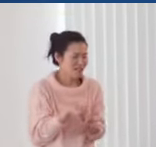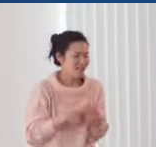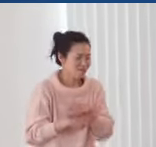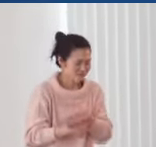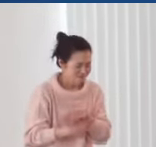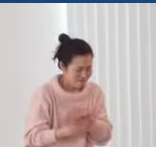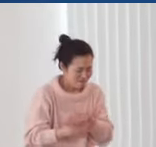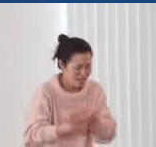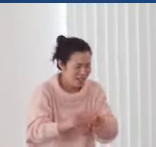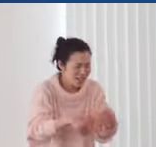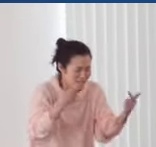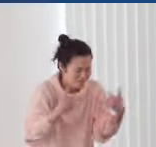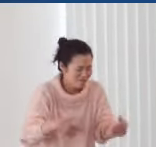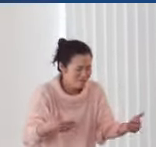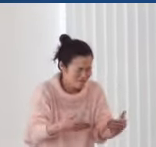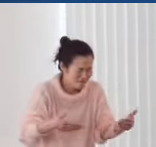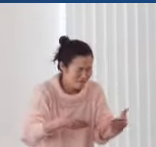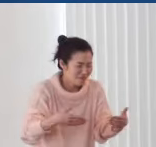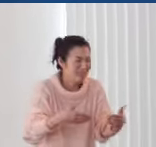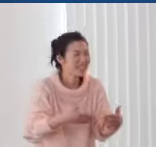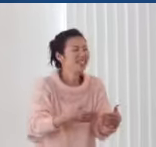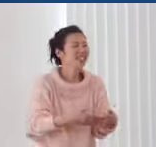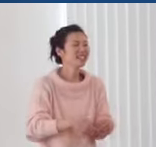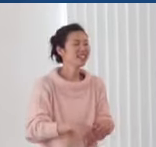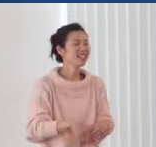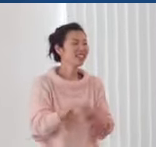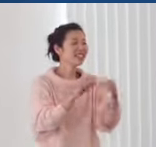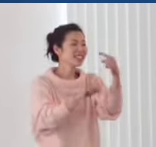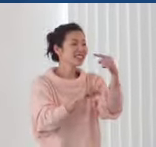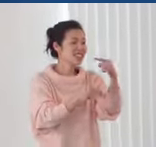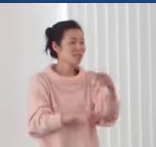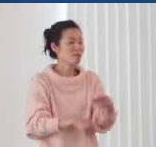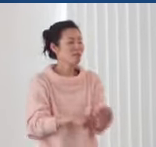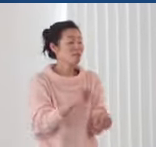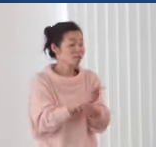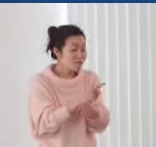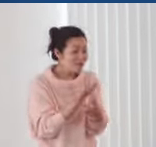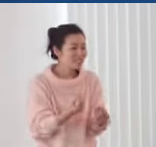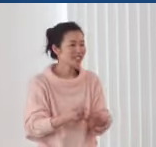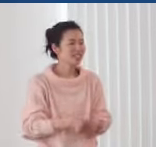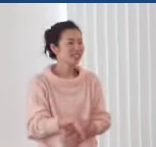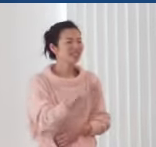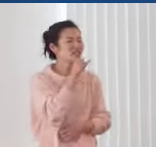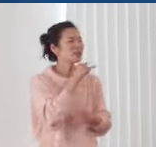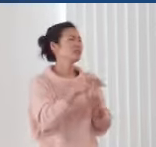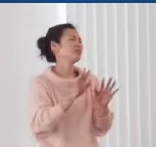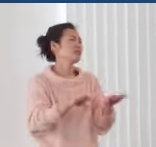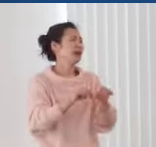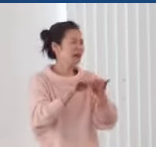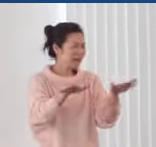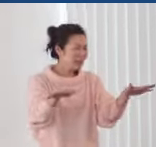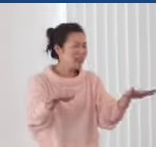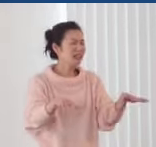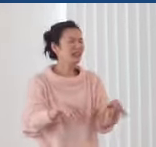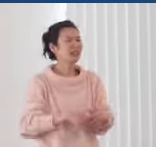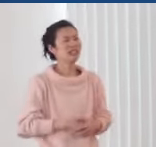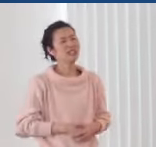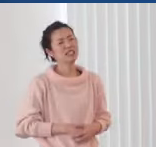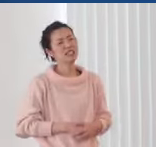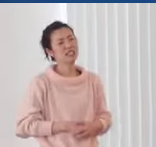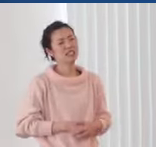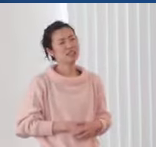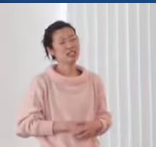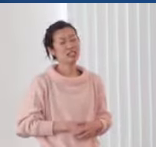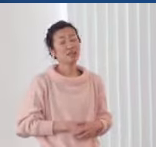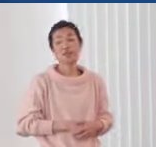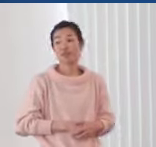ような感じですけれども、まあインフルエンザもねなんか流行っているということで、皆さん、